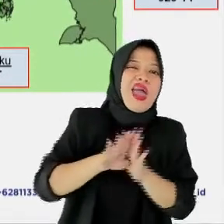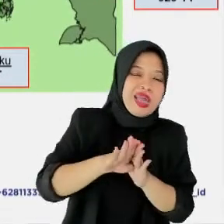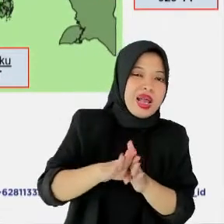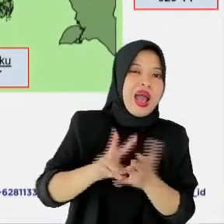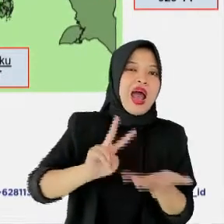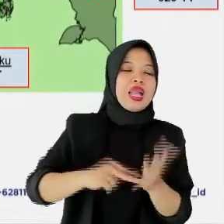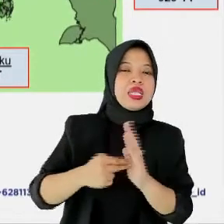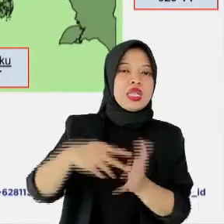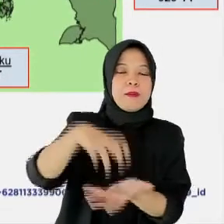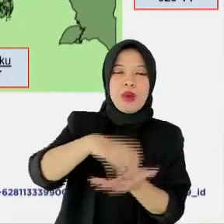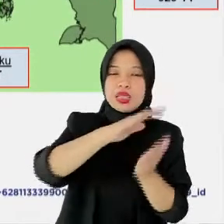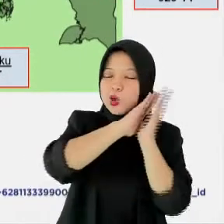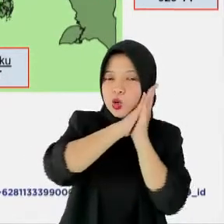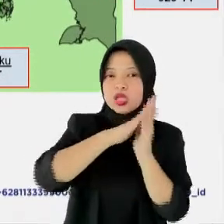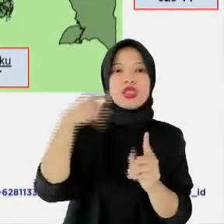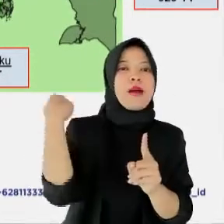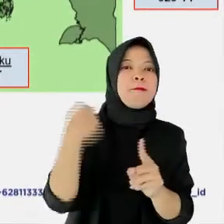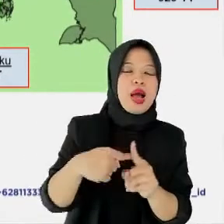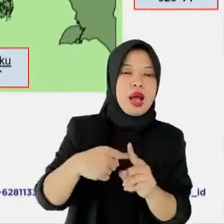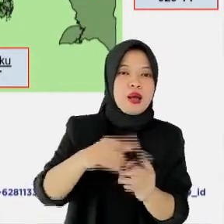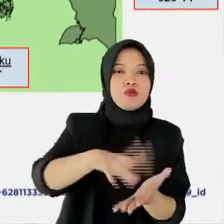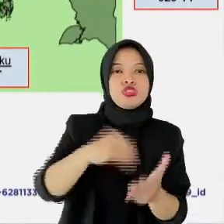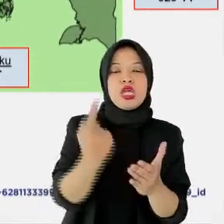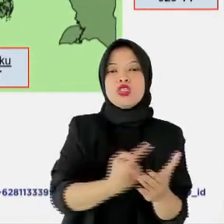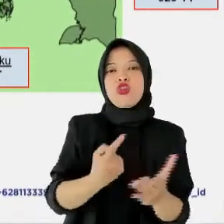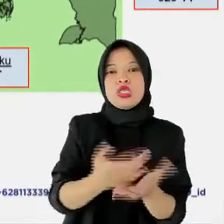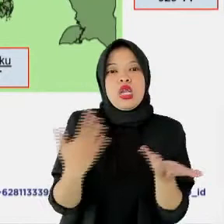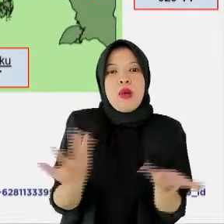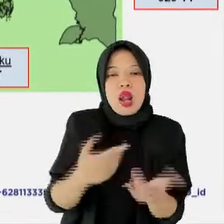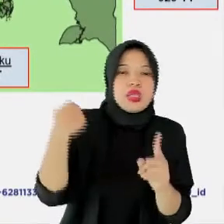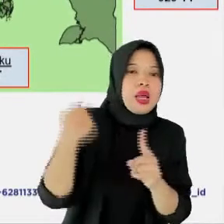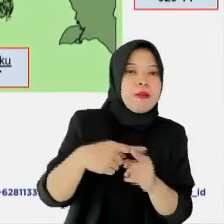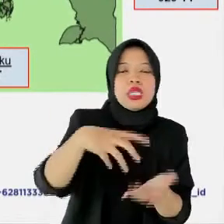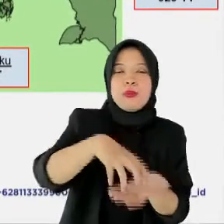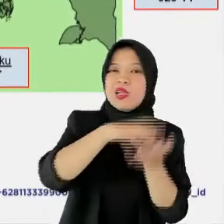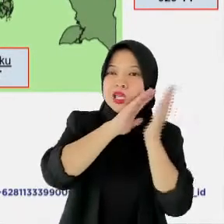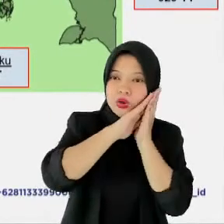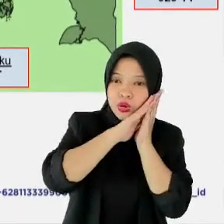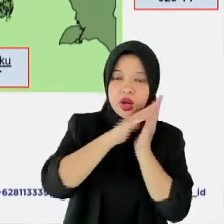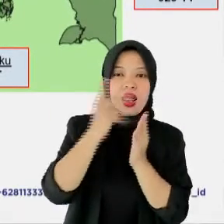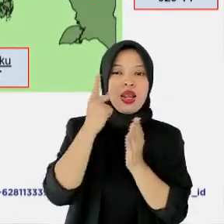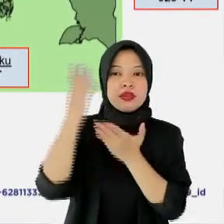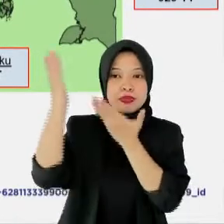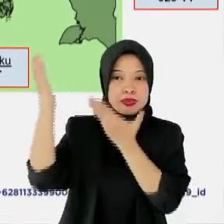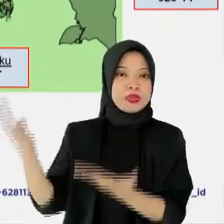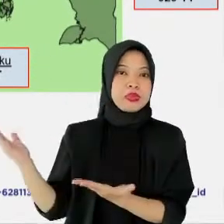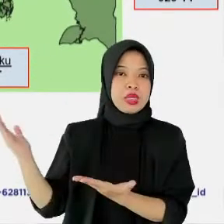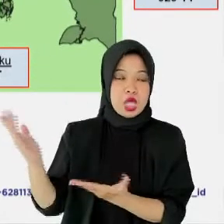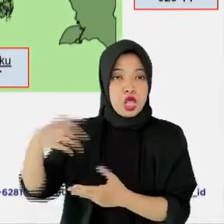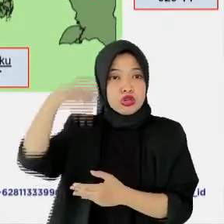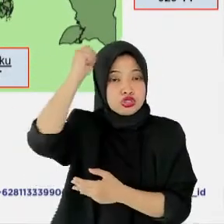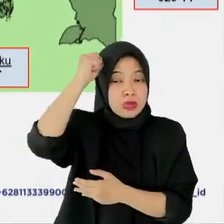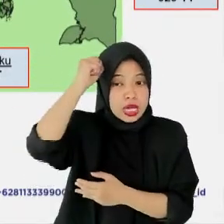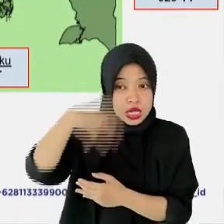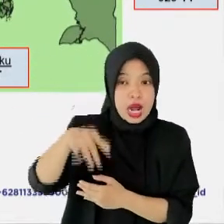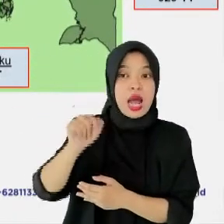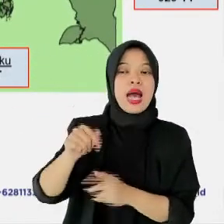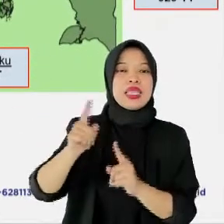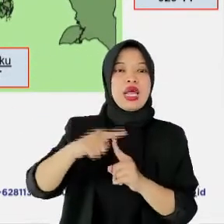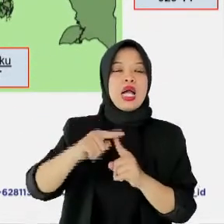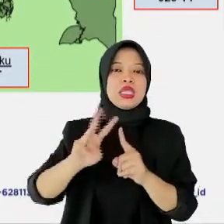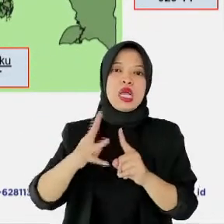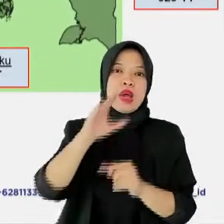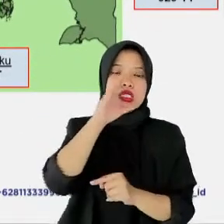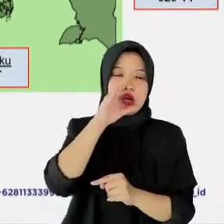semakin menambah beberapa pusat-pusat tempat isolasi terpusatnya. Jadi di sini sudah saya tuliskan catatan di bawah, mungkin daerah Sumatera ini update-nya per tanggal